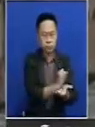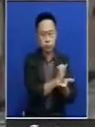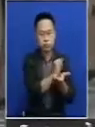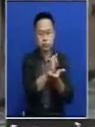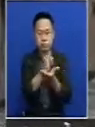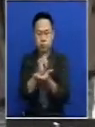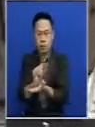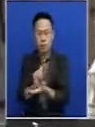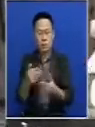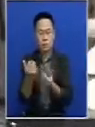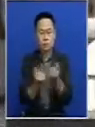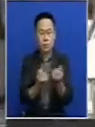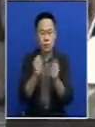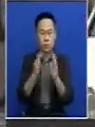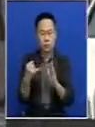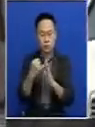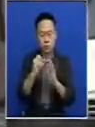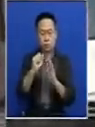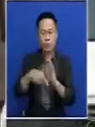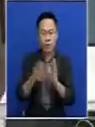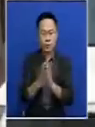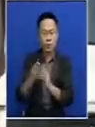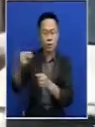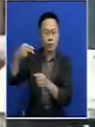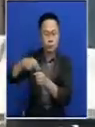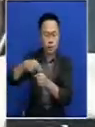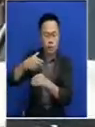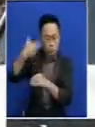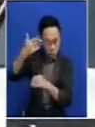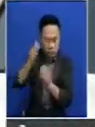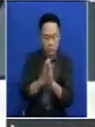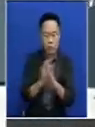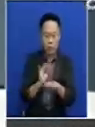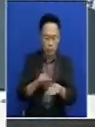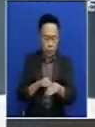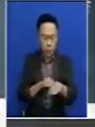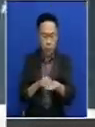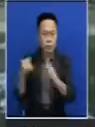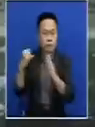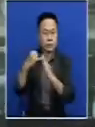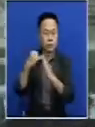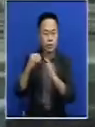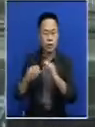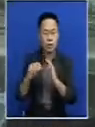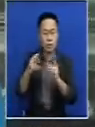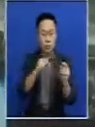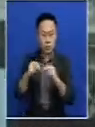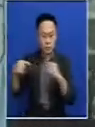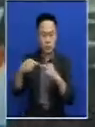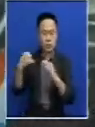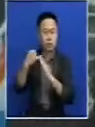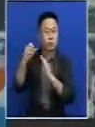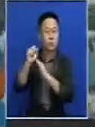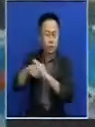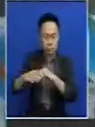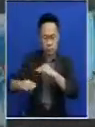ดยมีรถยนต์ของชาวจังหวัดสุพรรณบุรีไปรอรับขบวนที่ปั๊มน้ำมันเอสโซช่วงรอยต่อระหว่างอำเภอบางบัวทองจังหวัดนนทบุรีกับจังหวัดสุ